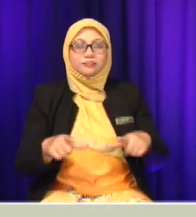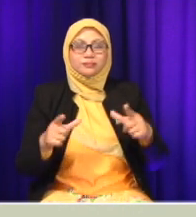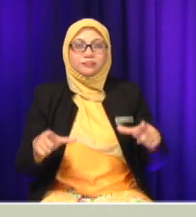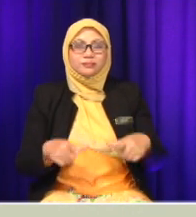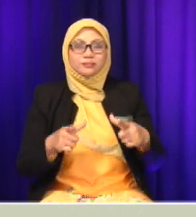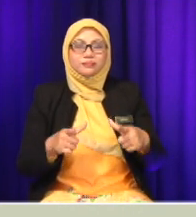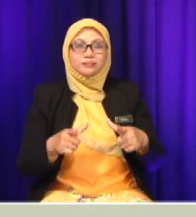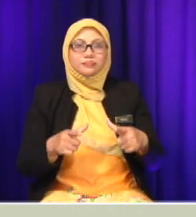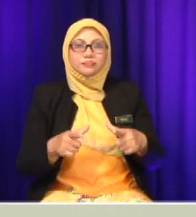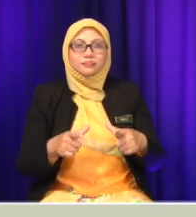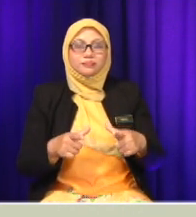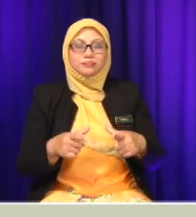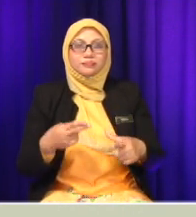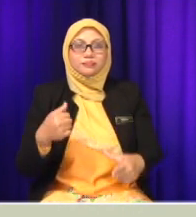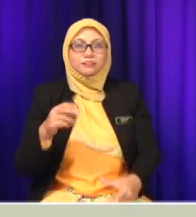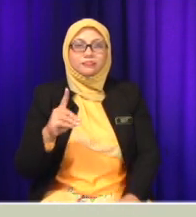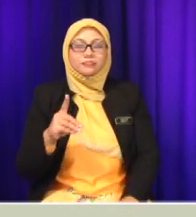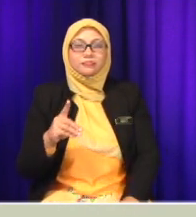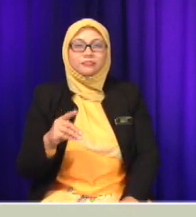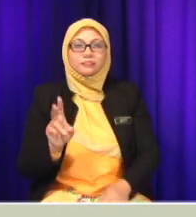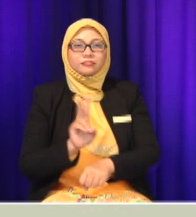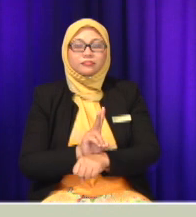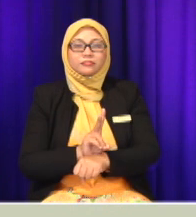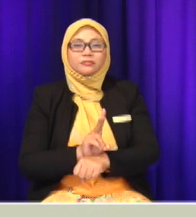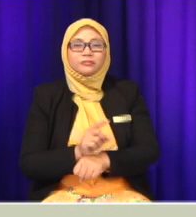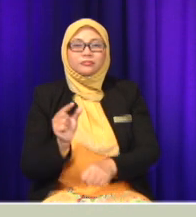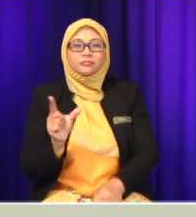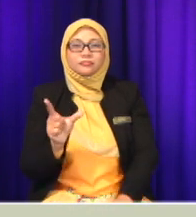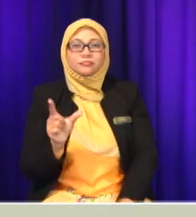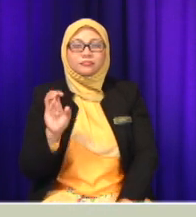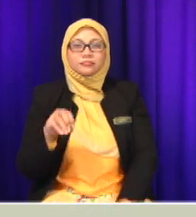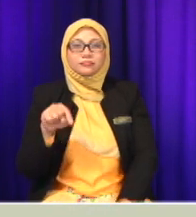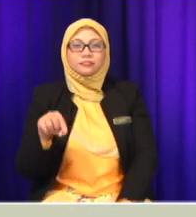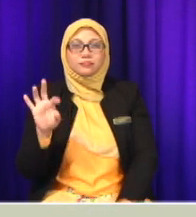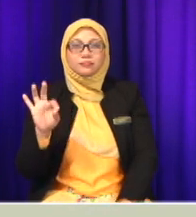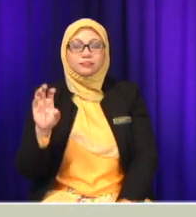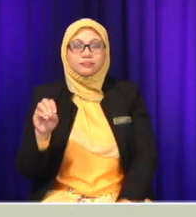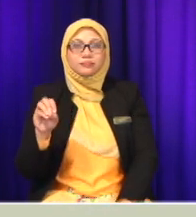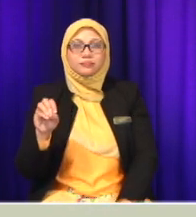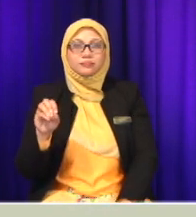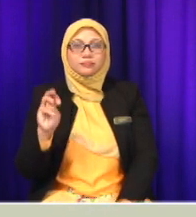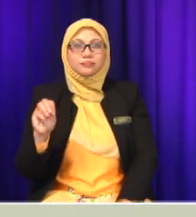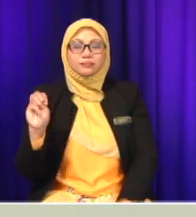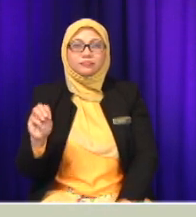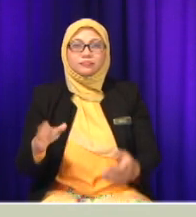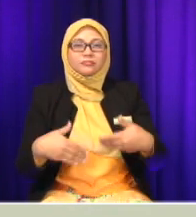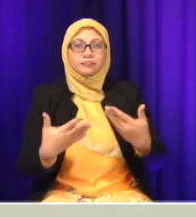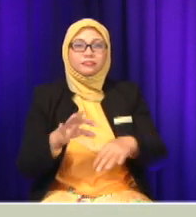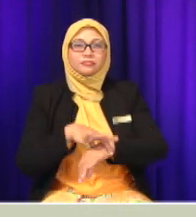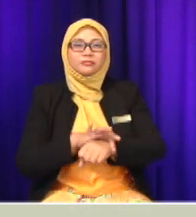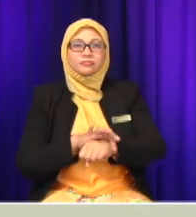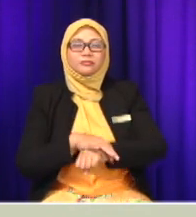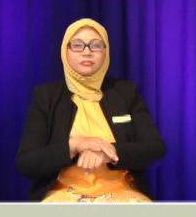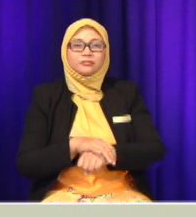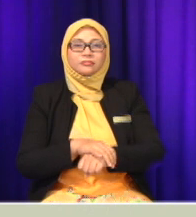hard service ketebalan 0.90 bagi alur gelamatan menunjuk